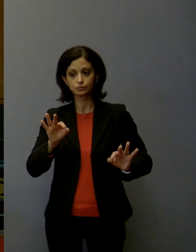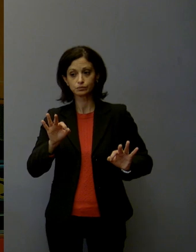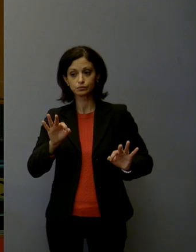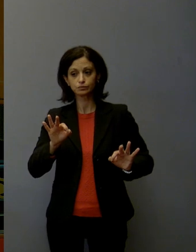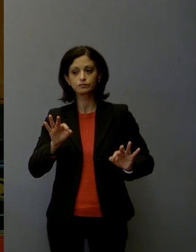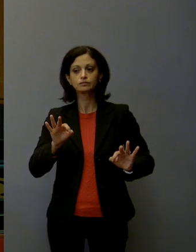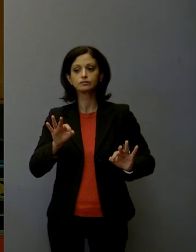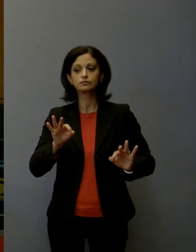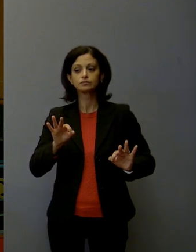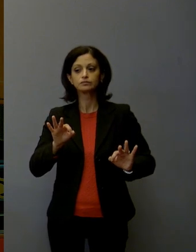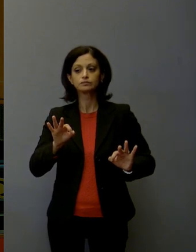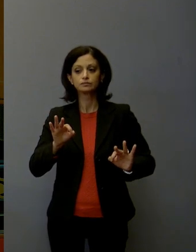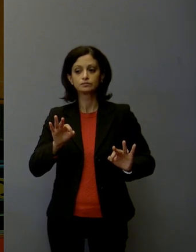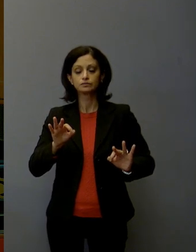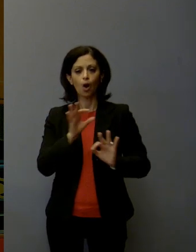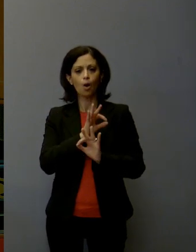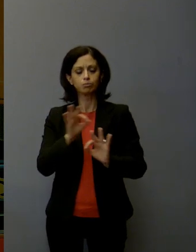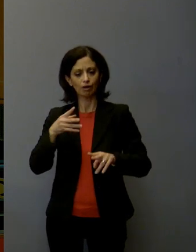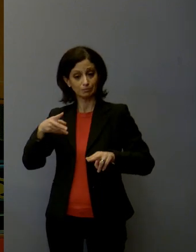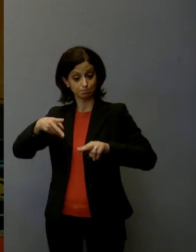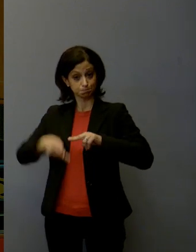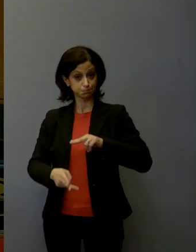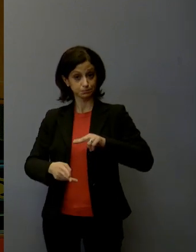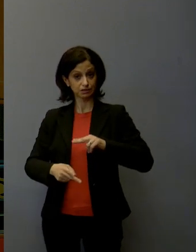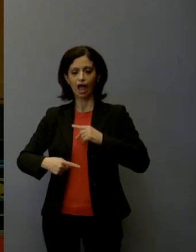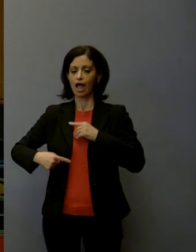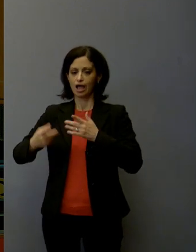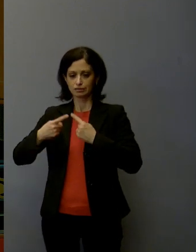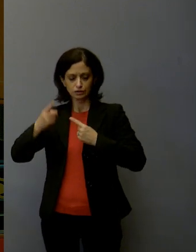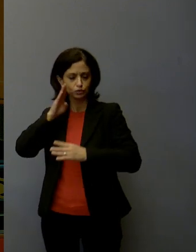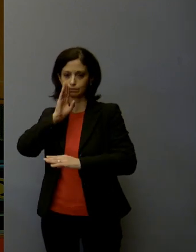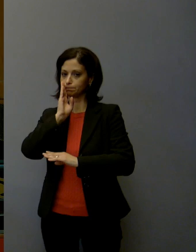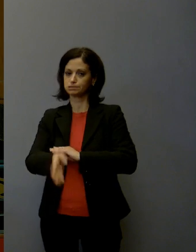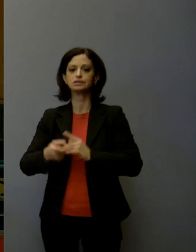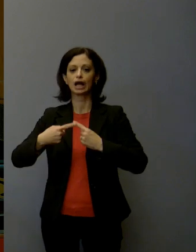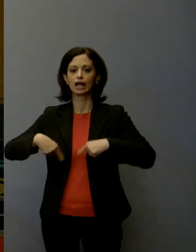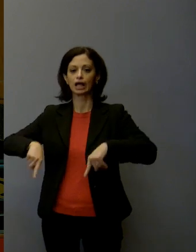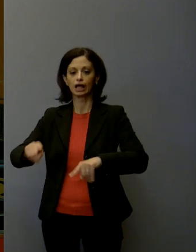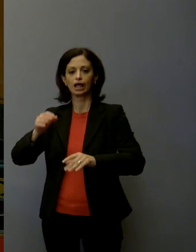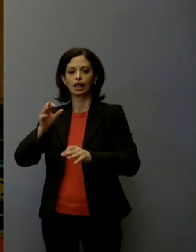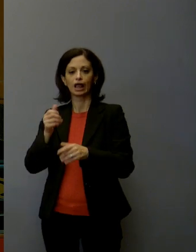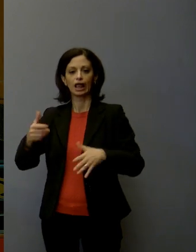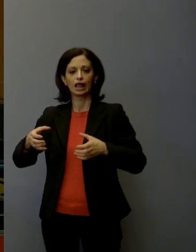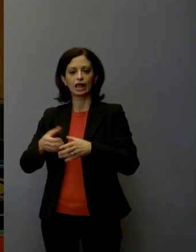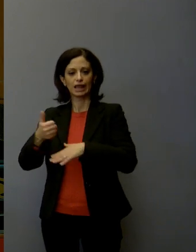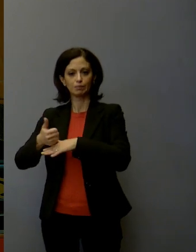oppure il l'interruzione e di andare immediatamente a capigruppo